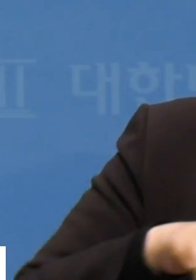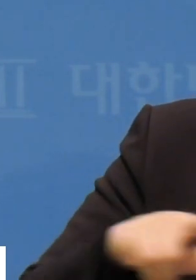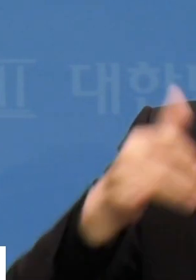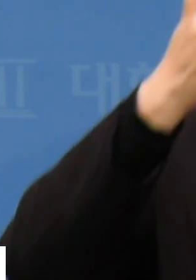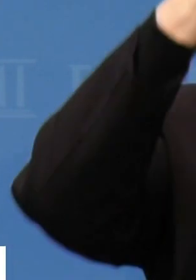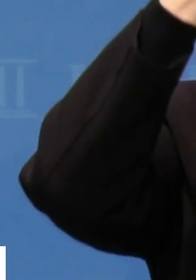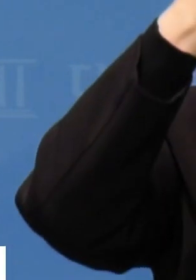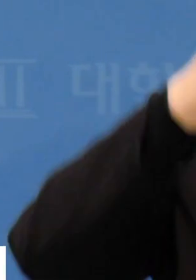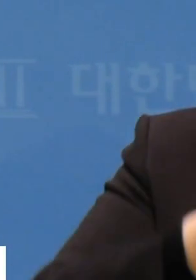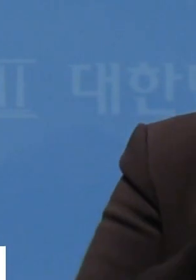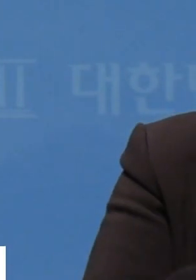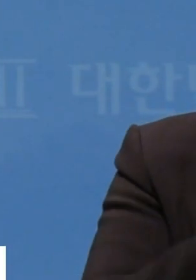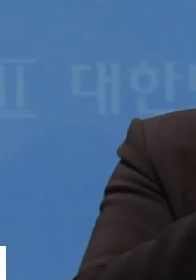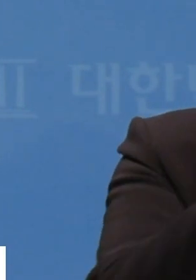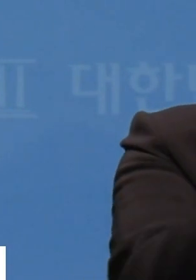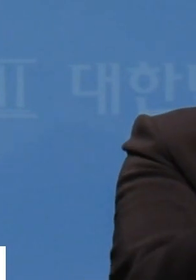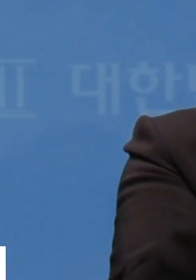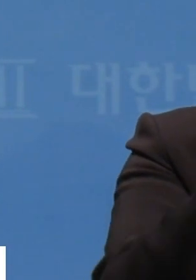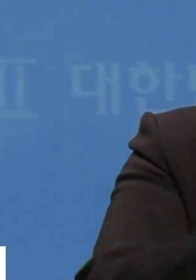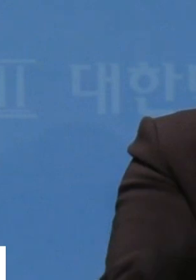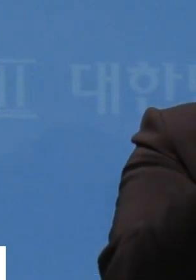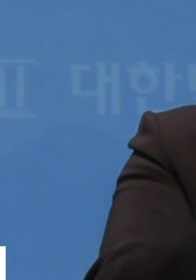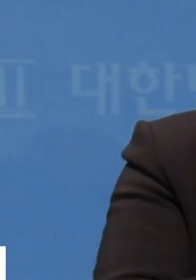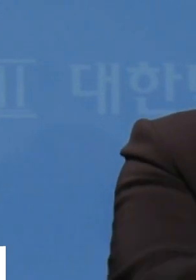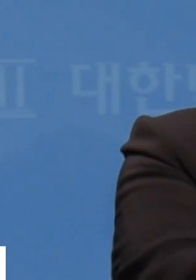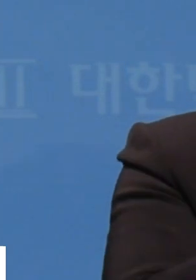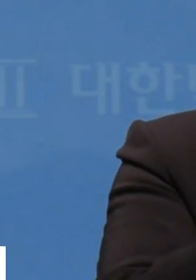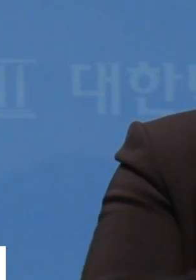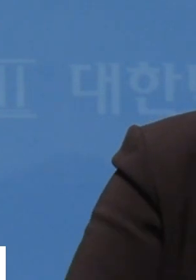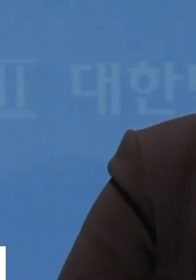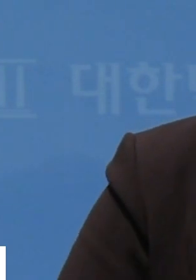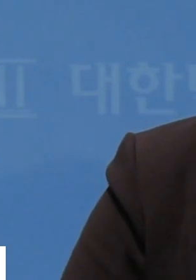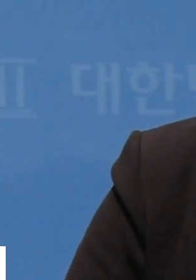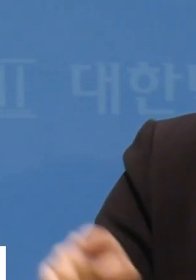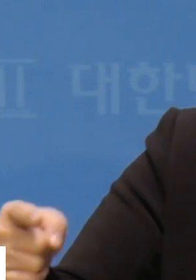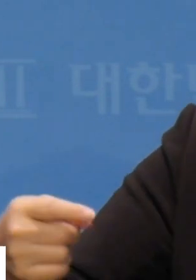돌려준 것은 무시와 냉대였습니다.